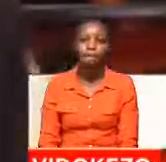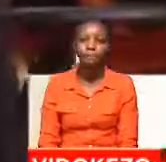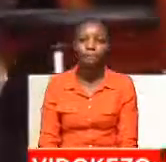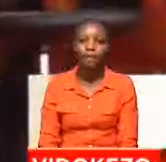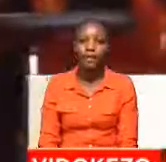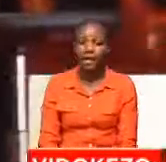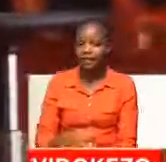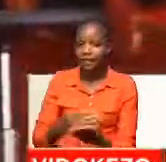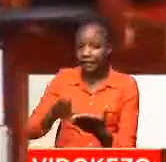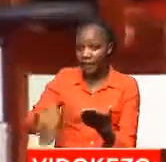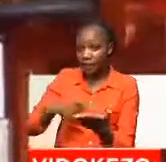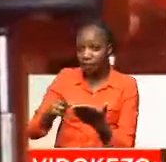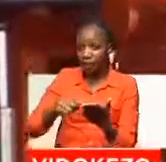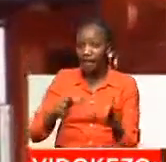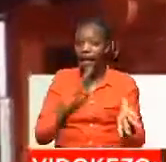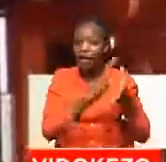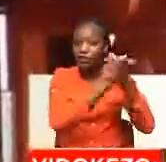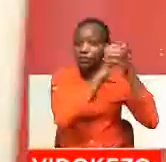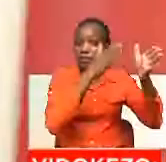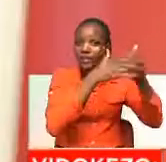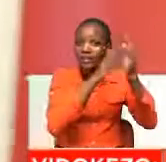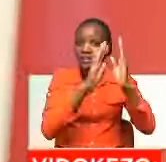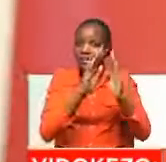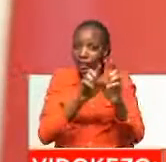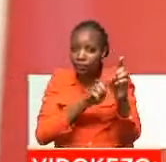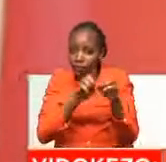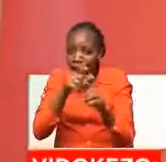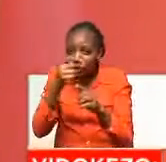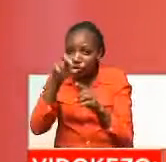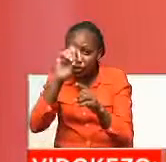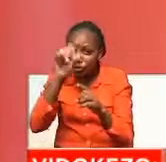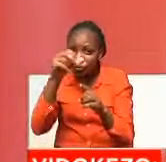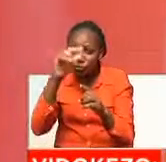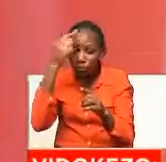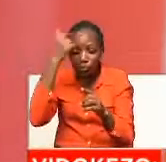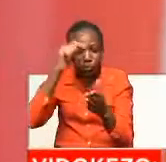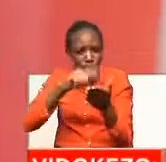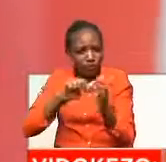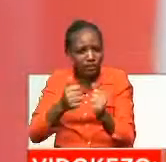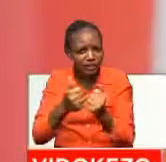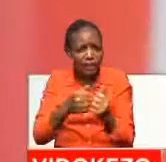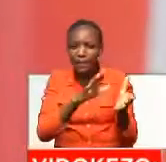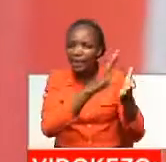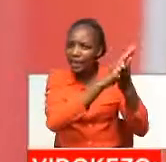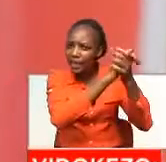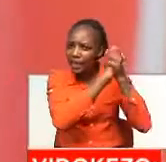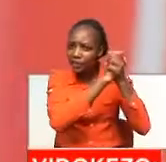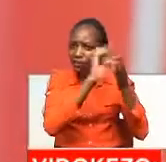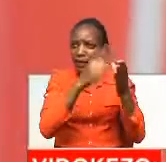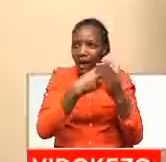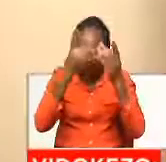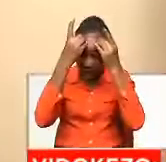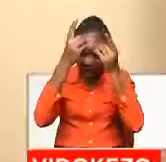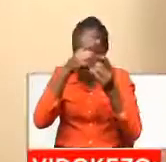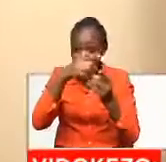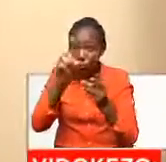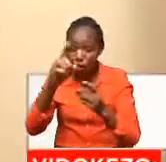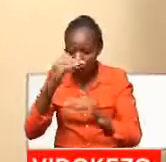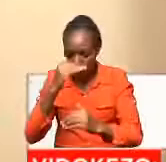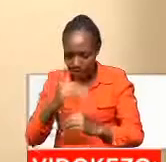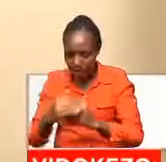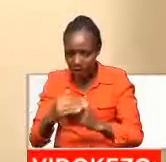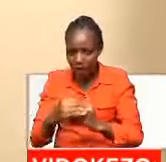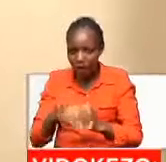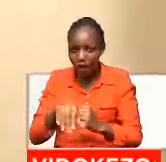Wiki jana viongozi wa Jubilee walimlaumu Tuju kwa masaibu yanayoshuhudiwa chamani humo na kuchukua hatua ya kufika mbele ya msajili wa vyama vya